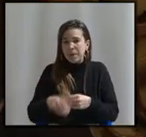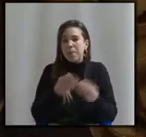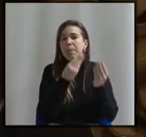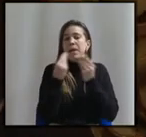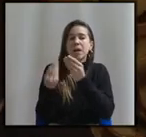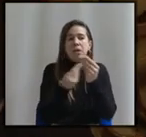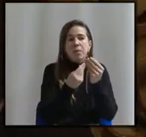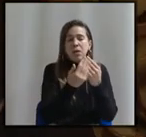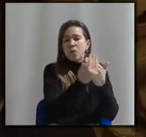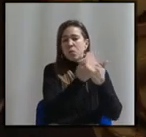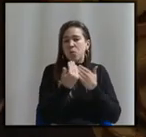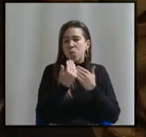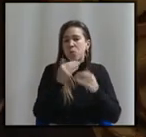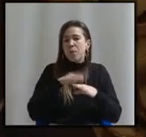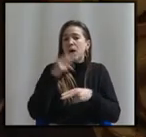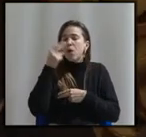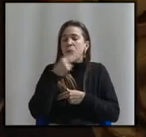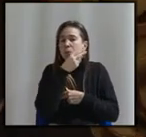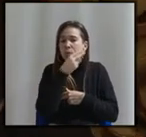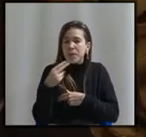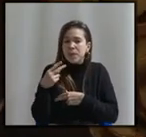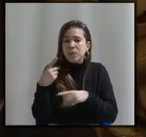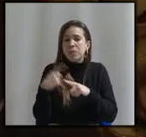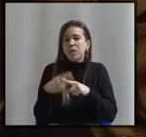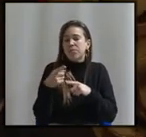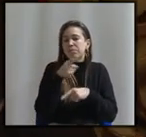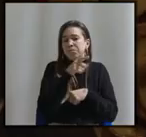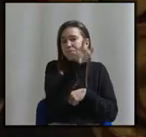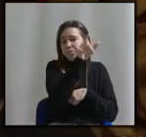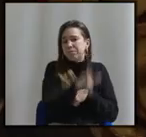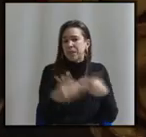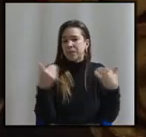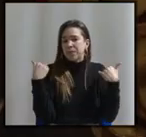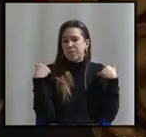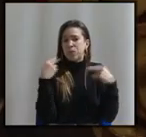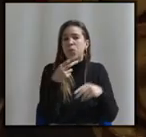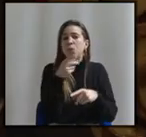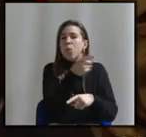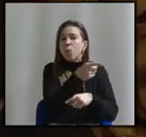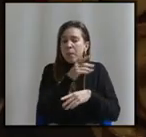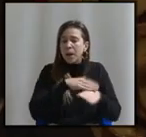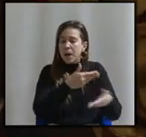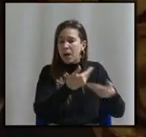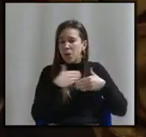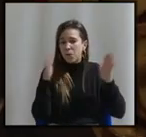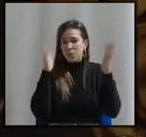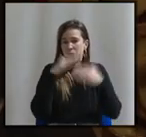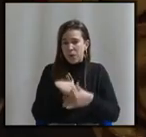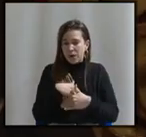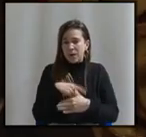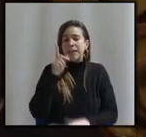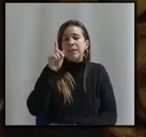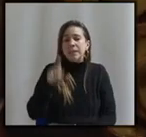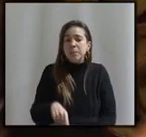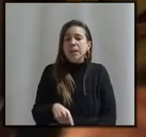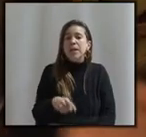i el seu compromís, perquè al final no tenen tampoc cap obligació d'implicar-se en aquests aspectes. També aprofito per agrair a